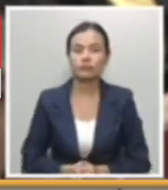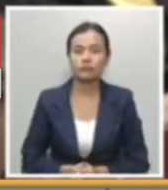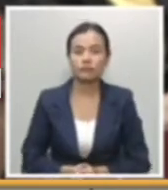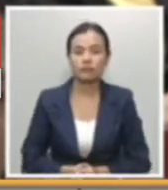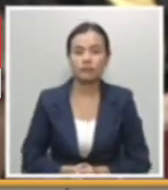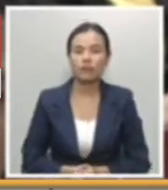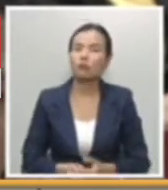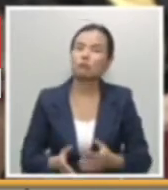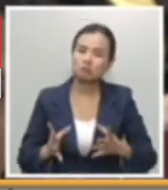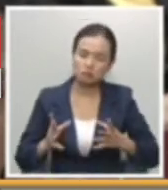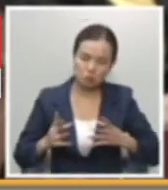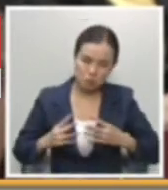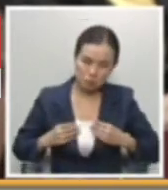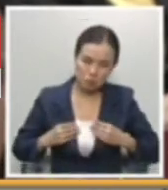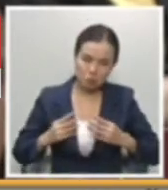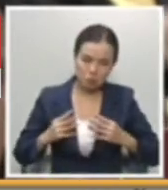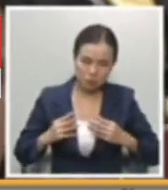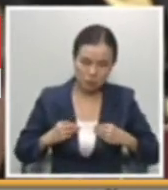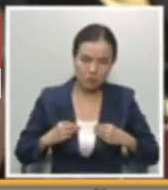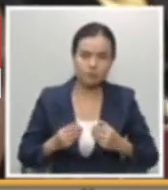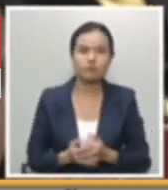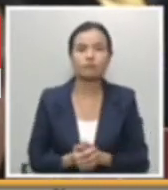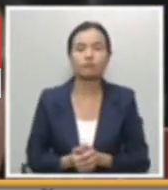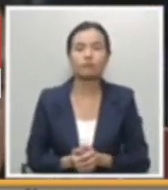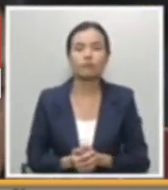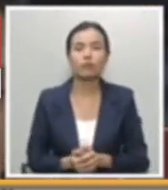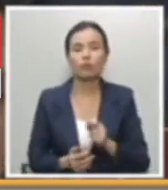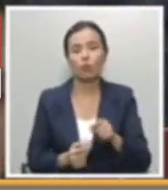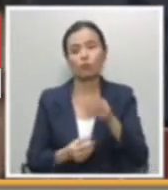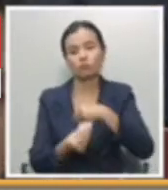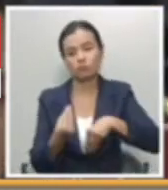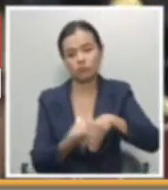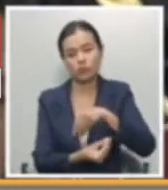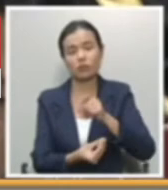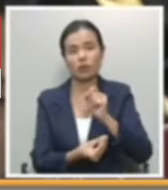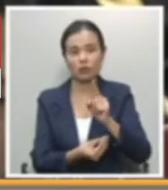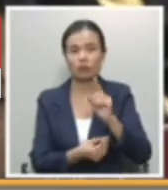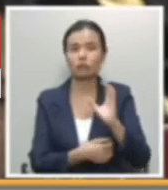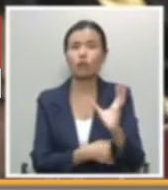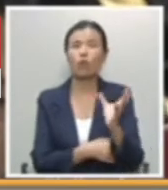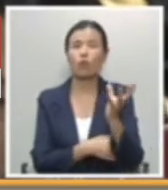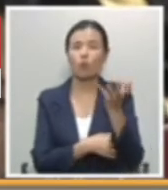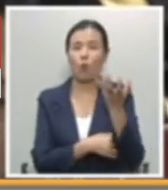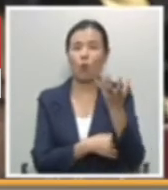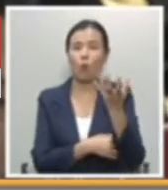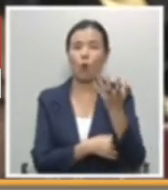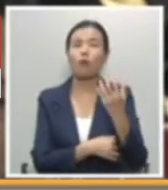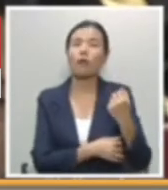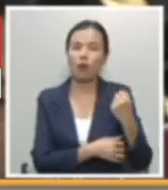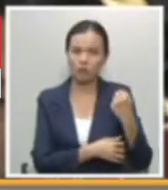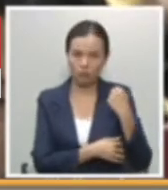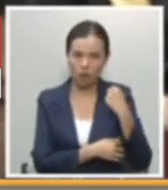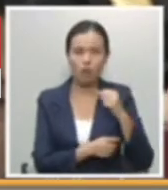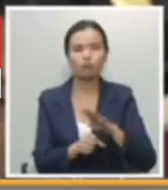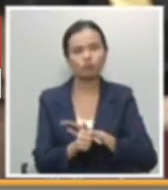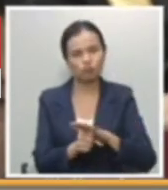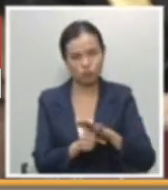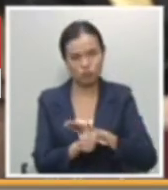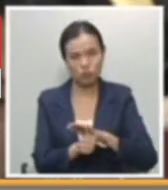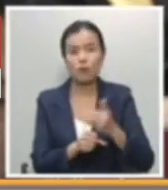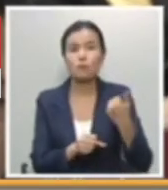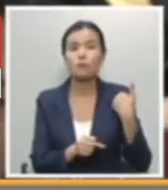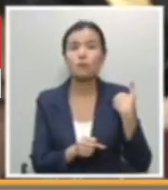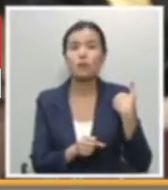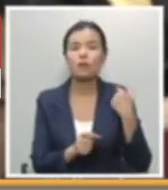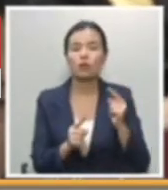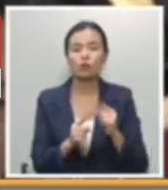ต้องยอมรับว่าเป็นในช่วงเศรษฐกิจของโลกยังแข็งแรงอยู่พอสมควรโดยเฉพาะอ